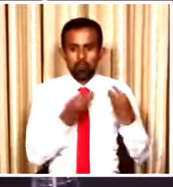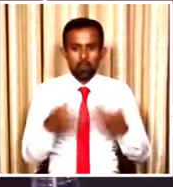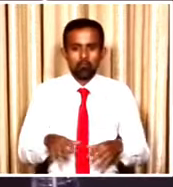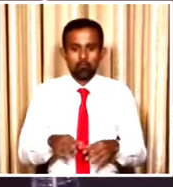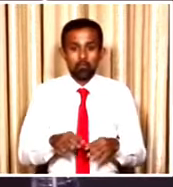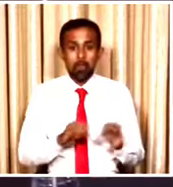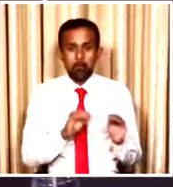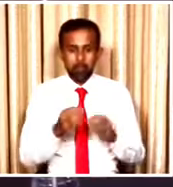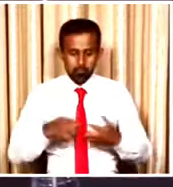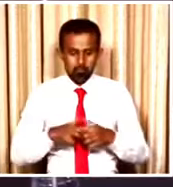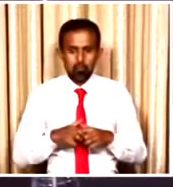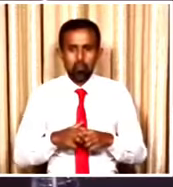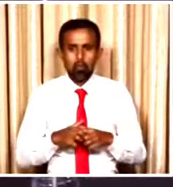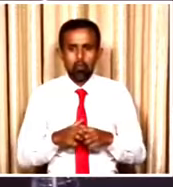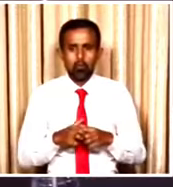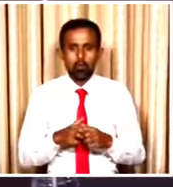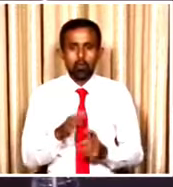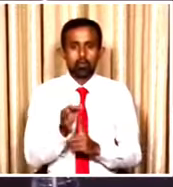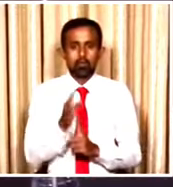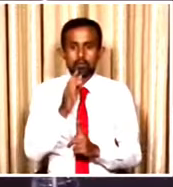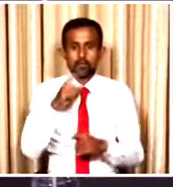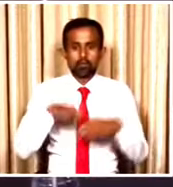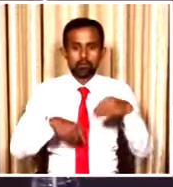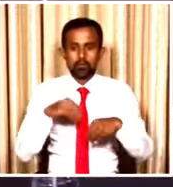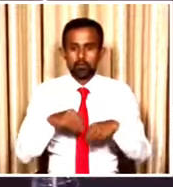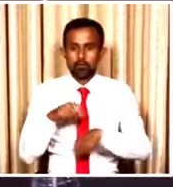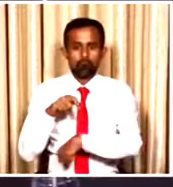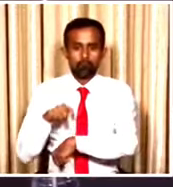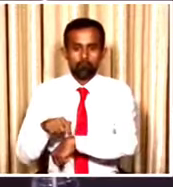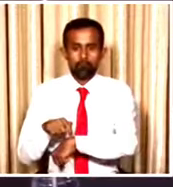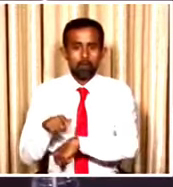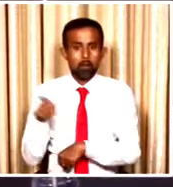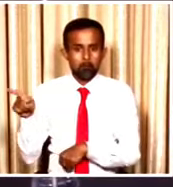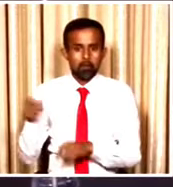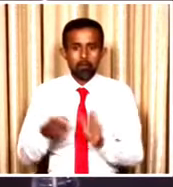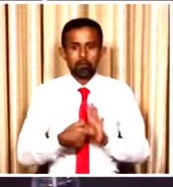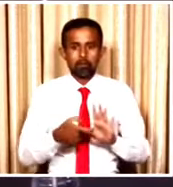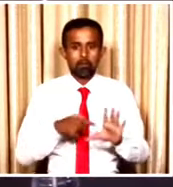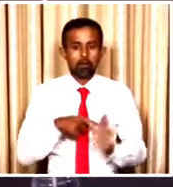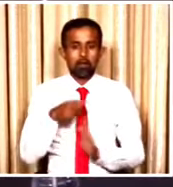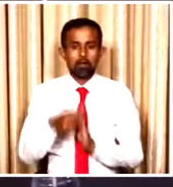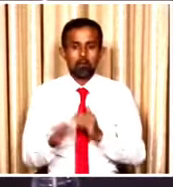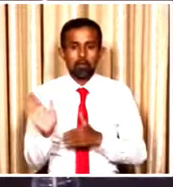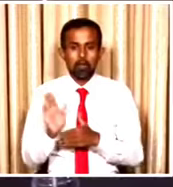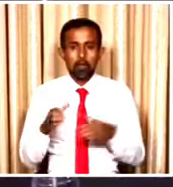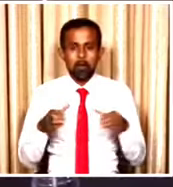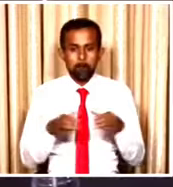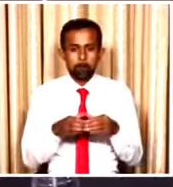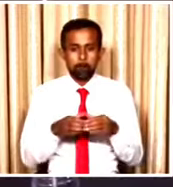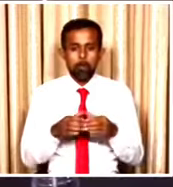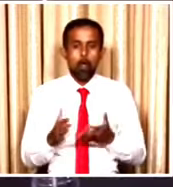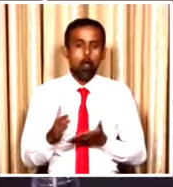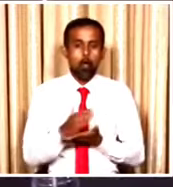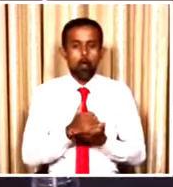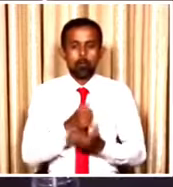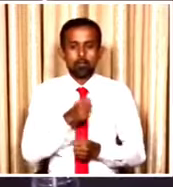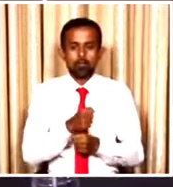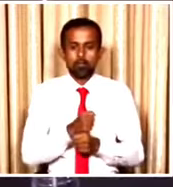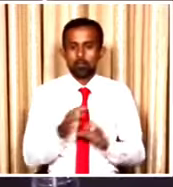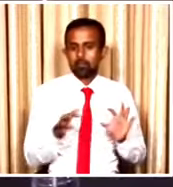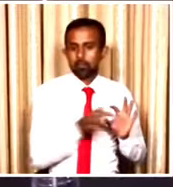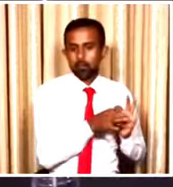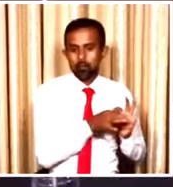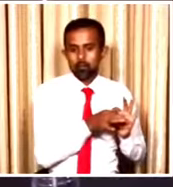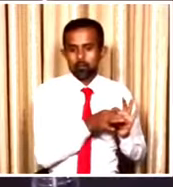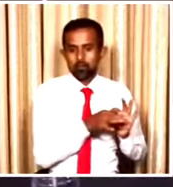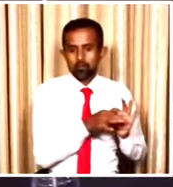එතනින් තමා මේ අර්බුදේ ජනාධිපති ඡන්දේ එනකොට මේගොල්ලෝ උත්සාහ කරනවා ශ්‍රී ලංකා නිදහස් පක්ෂයයි ඔක්කොම ආණ්ඩුවට ගැට ගහන්න